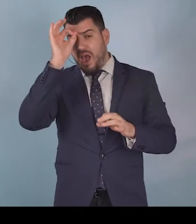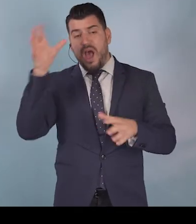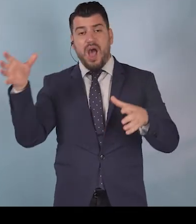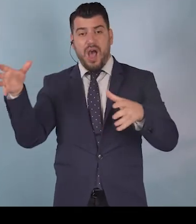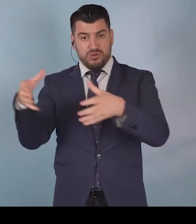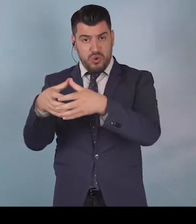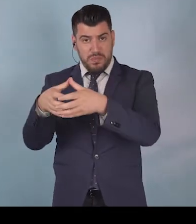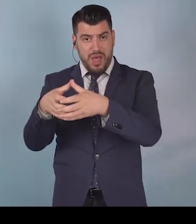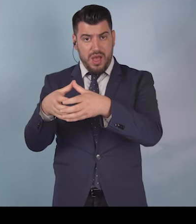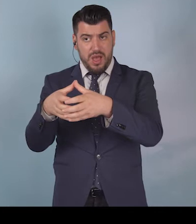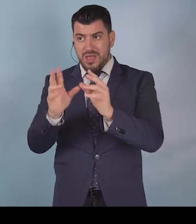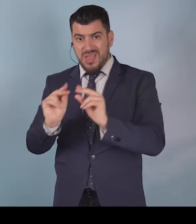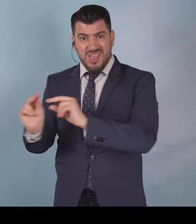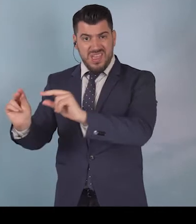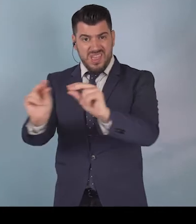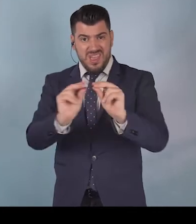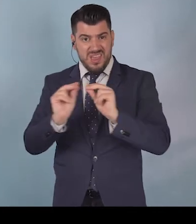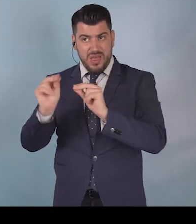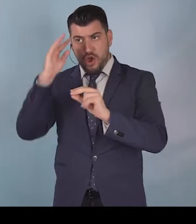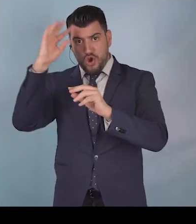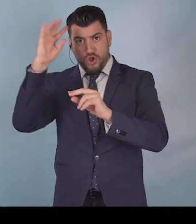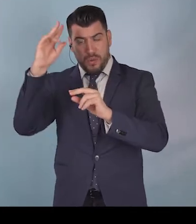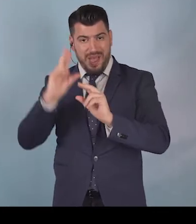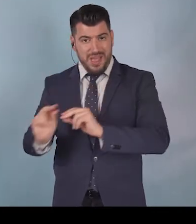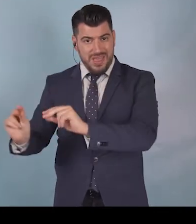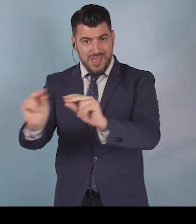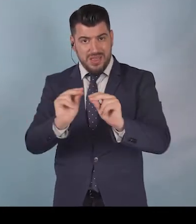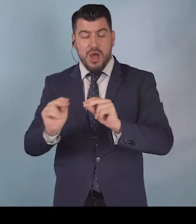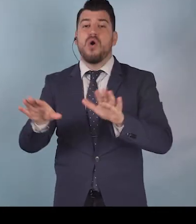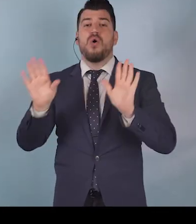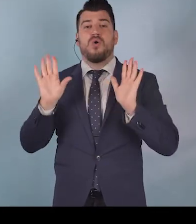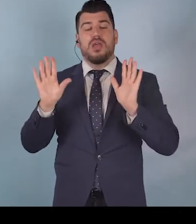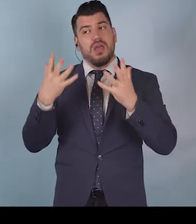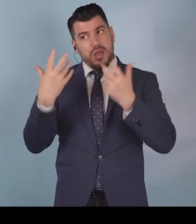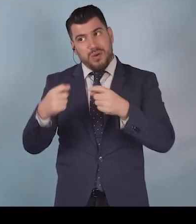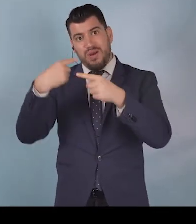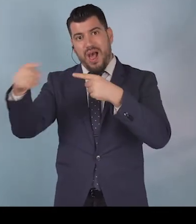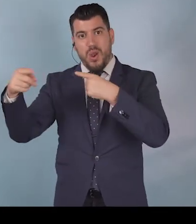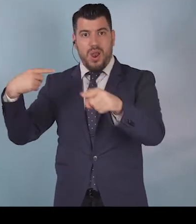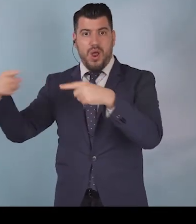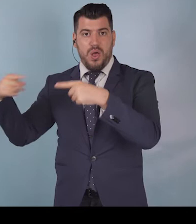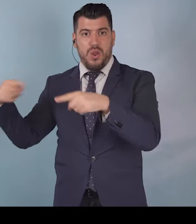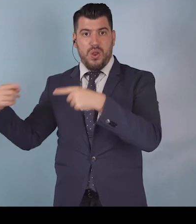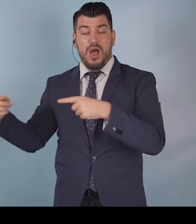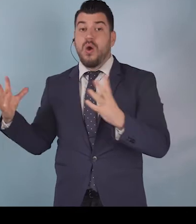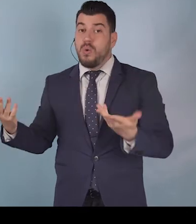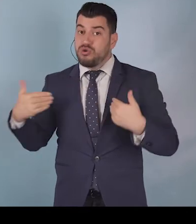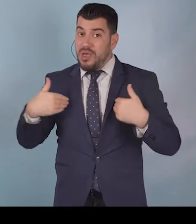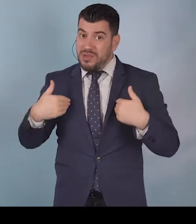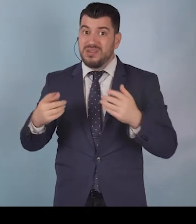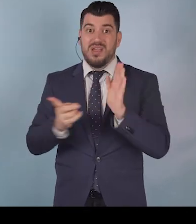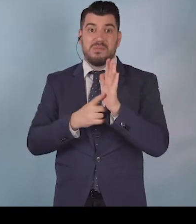Ένα σώμα διαφορετικό, αλλά αυτό αφορά τους ίδιους που πρέπει να αλλάξουν την οτροπία τους και εμείς που πρέπει να τους εμφυσίσουμε αυτή την